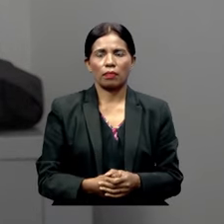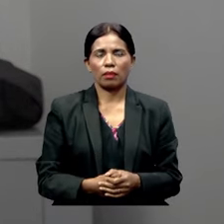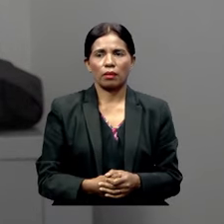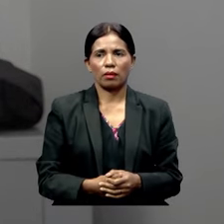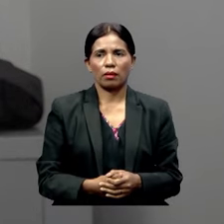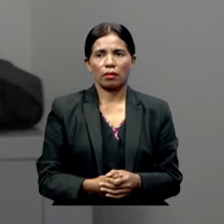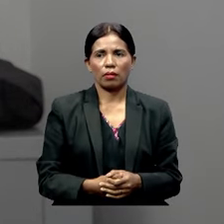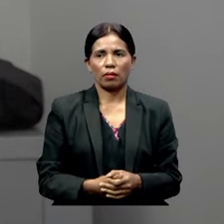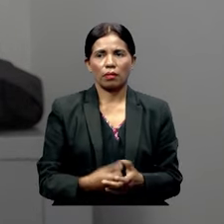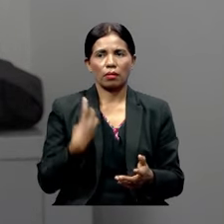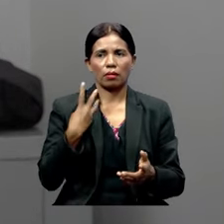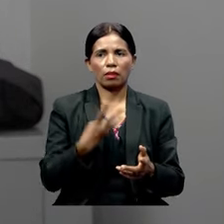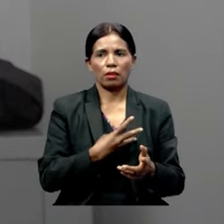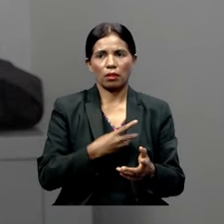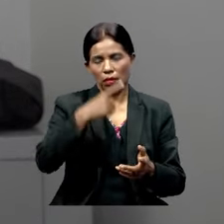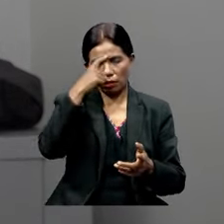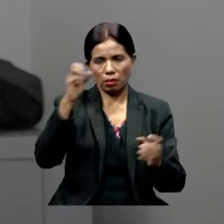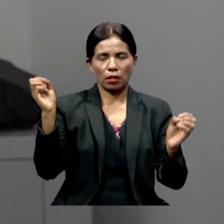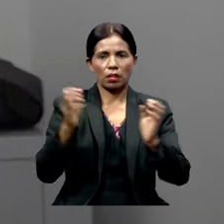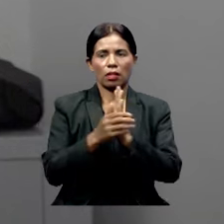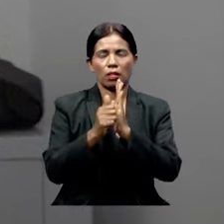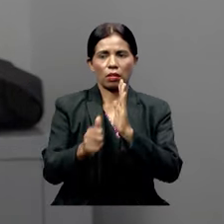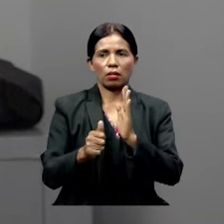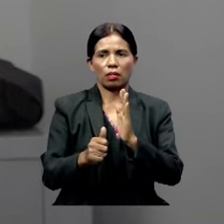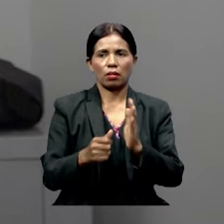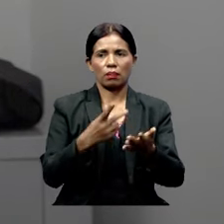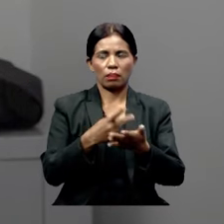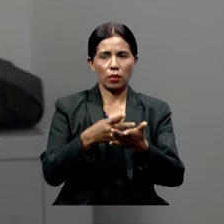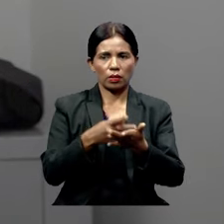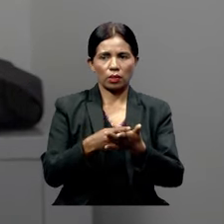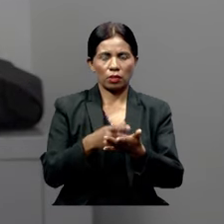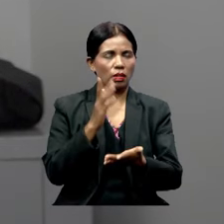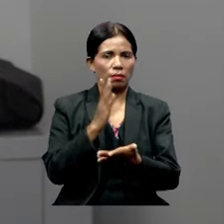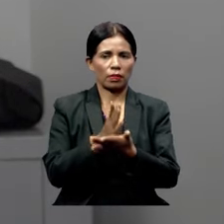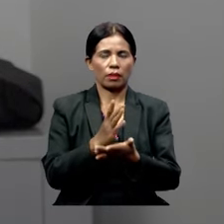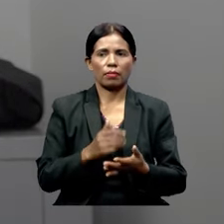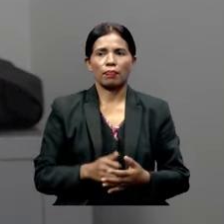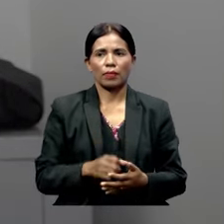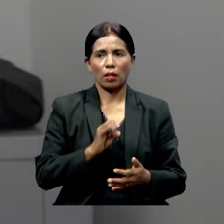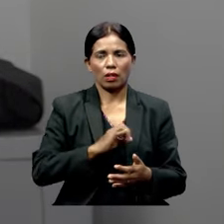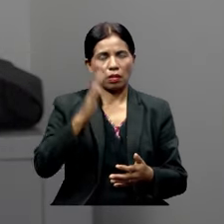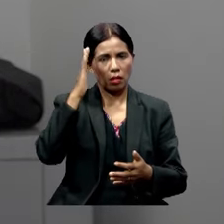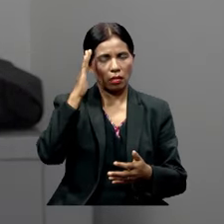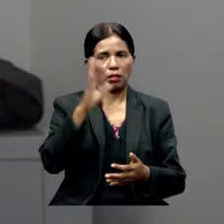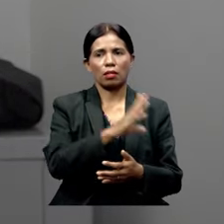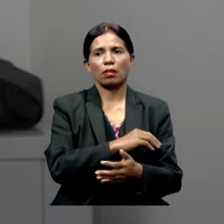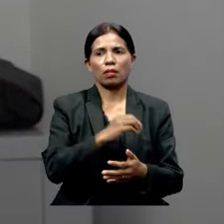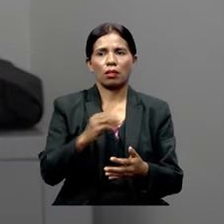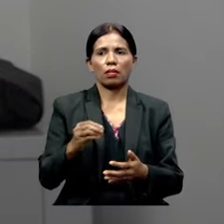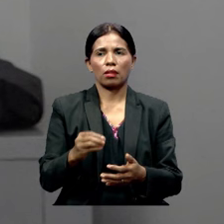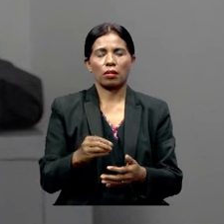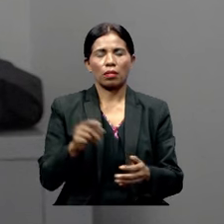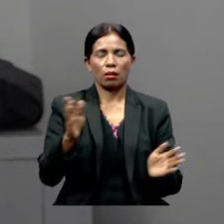sare ita na sare pra taman ni ala ia kapasidade tari antau projeto ne kanselado hanu idane depende ne ne depende ne